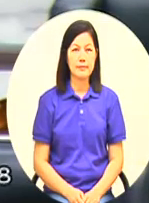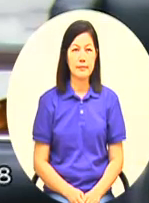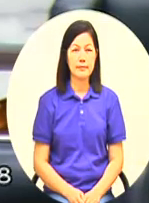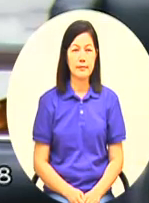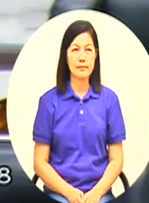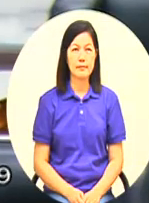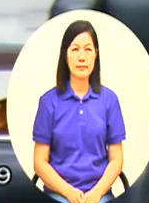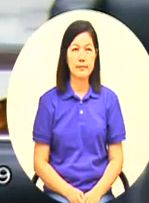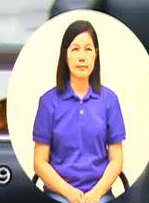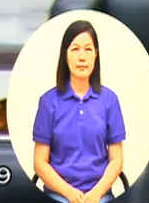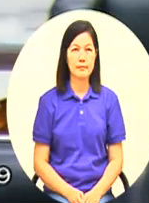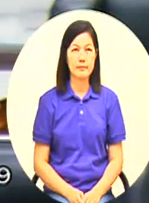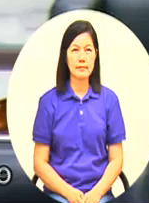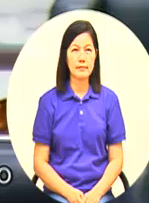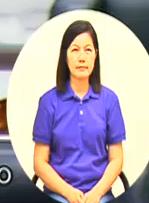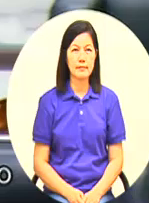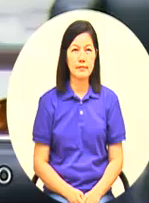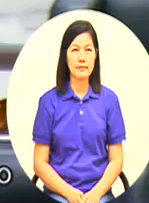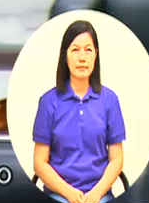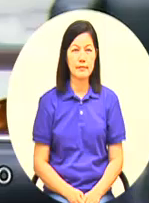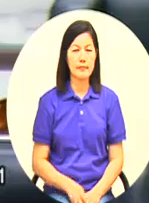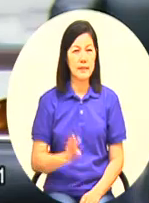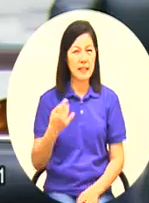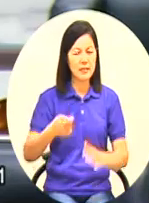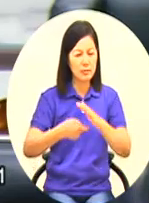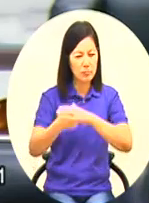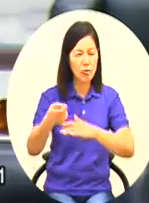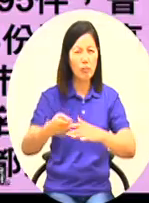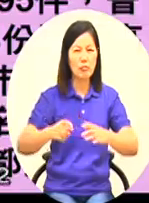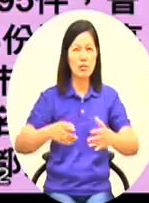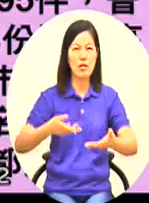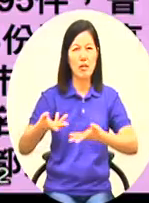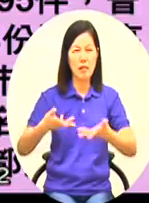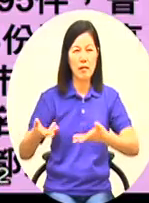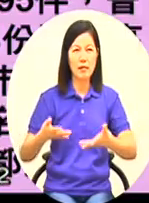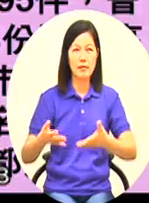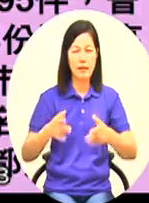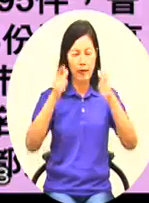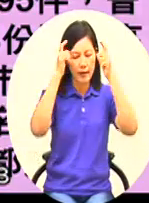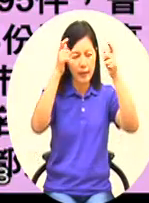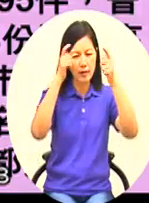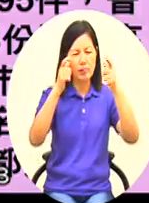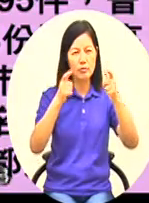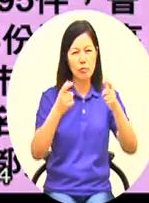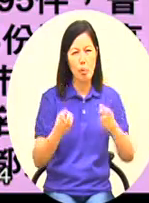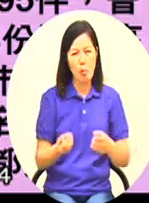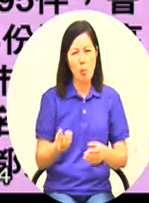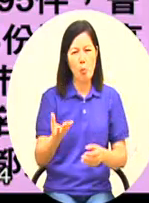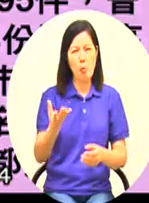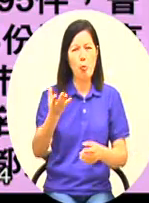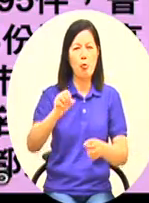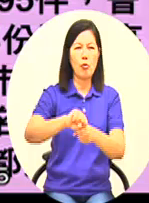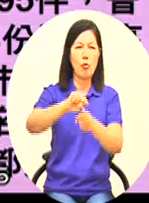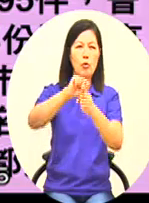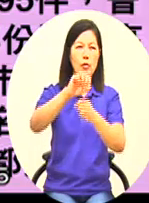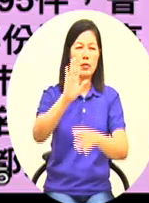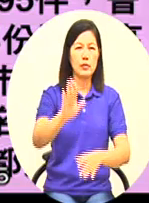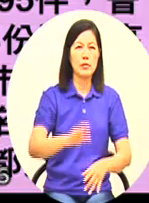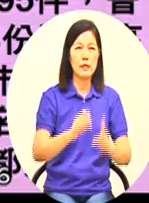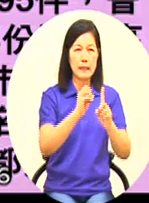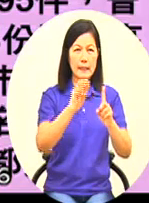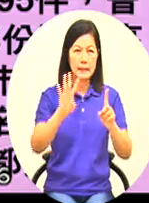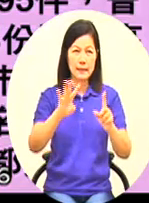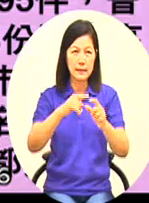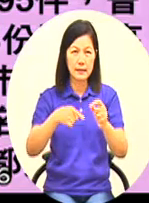那但是啊，我们的窃盗案哦，在高雄也一直居高不下啊。那我们